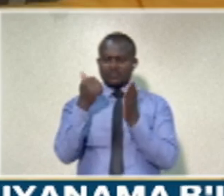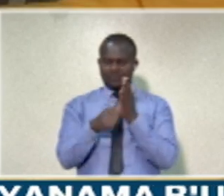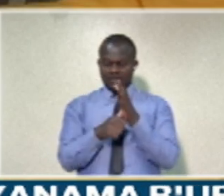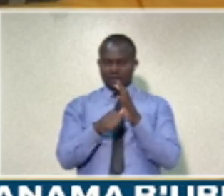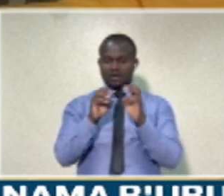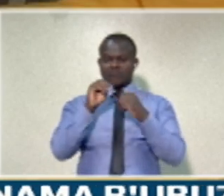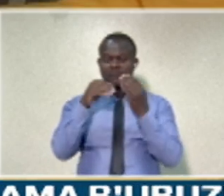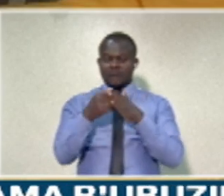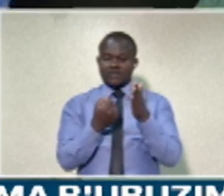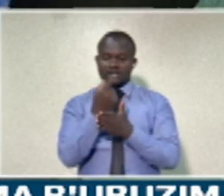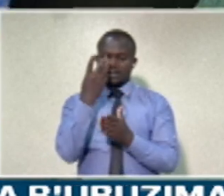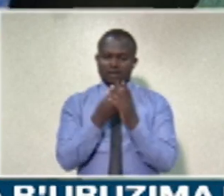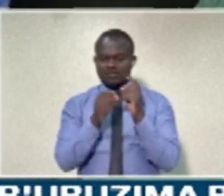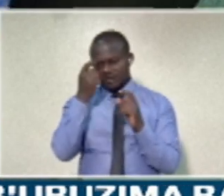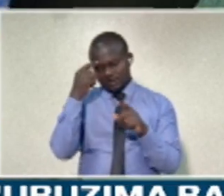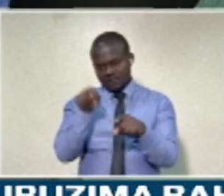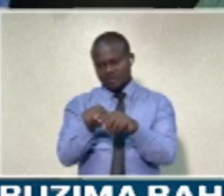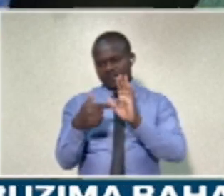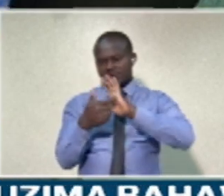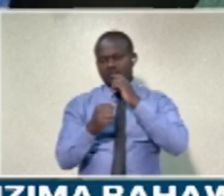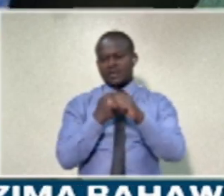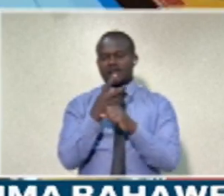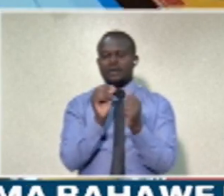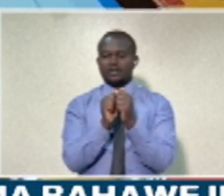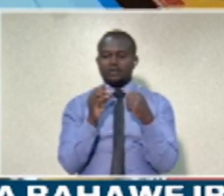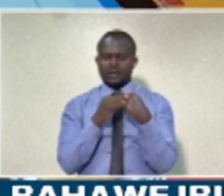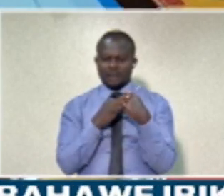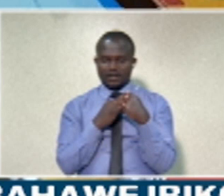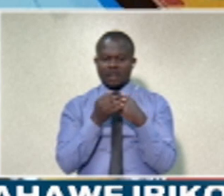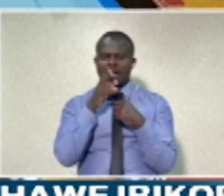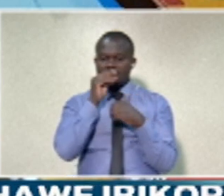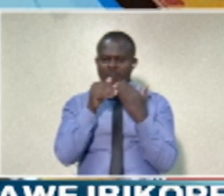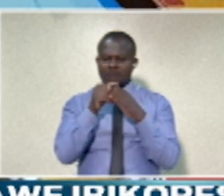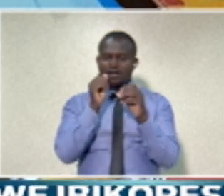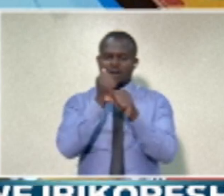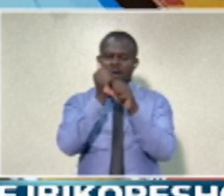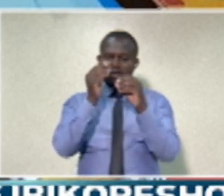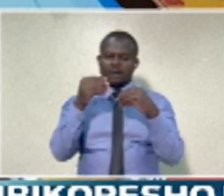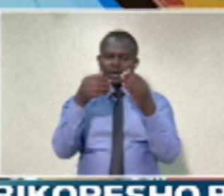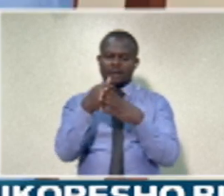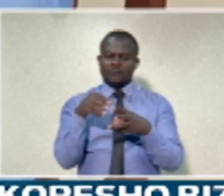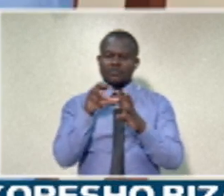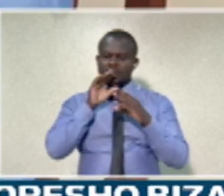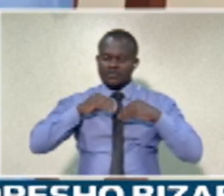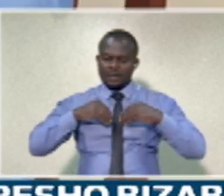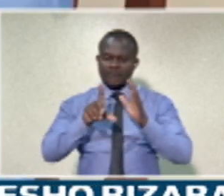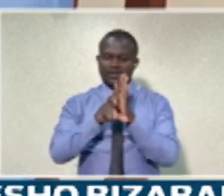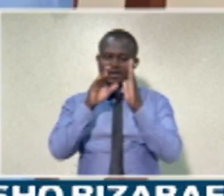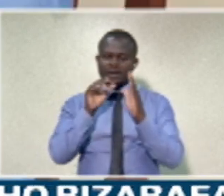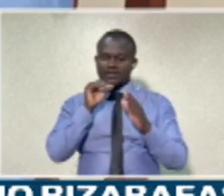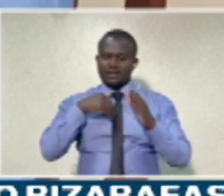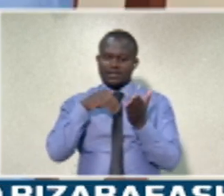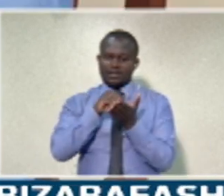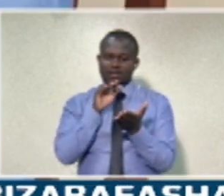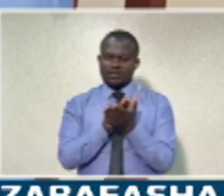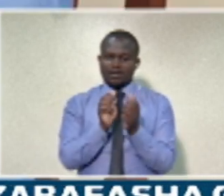bavuga ko byateza igihombo Leta nk'uko byagaragaye mu mwaka wa 2018. Ahavugwa abakozi bahawe akazi mu buryo bunyuranije n'amategeko, abadafite